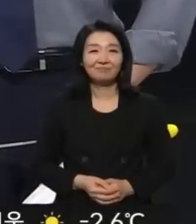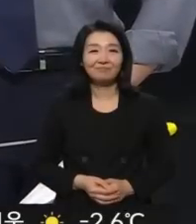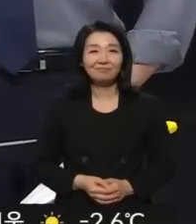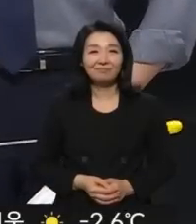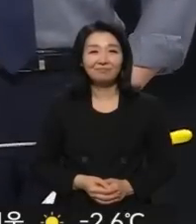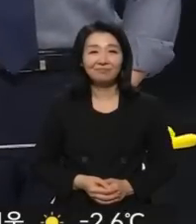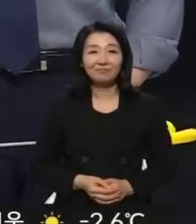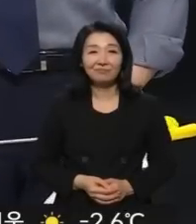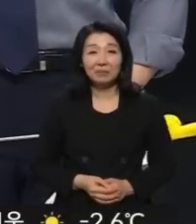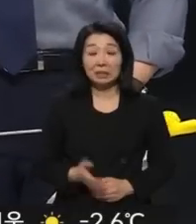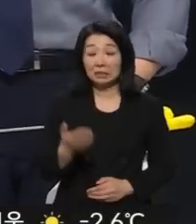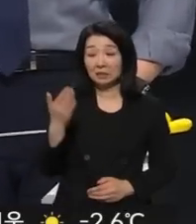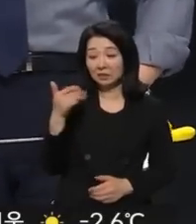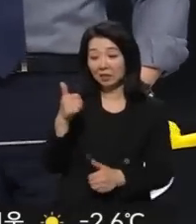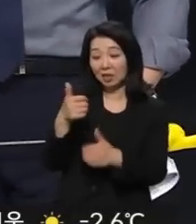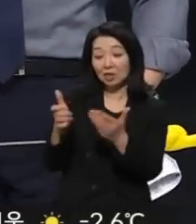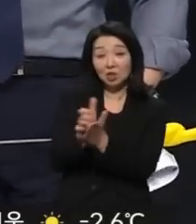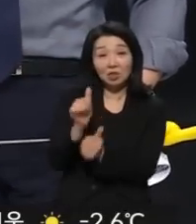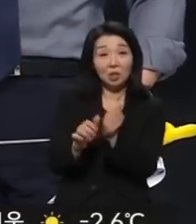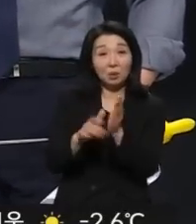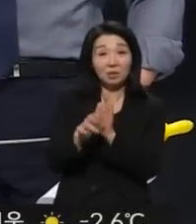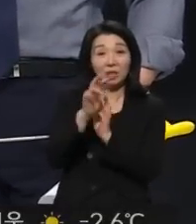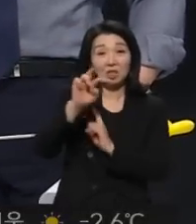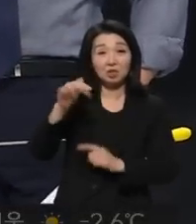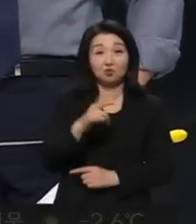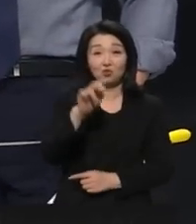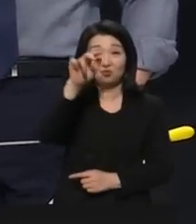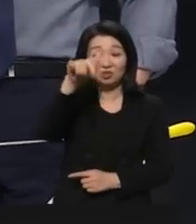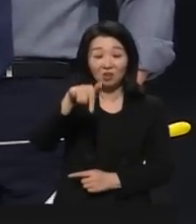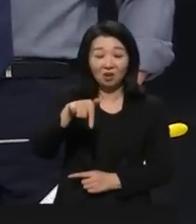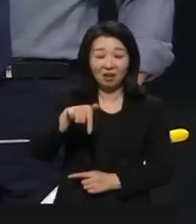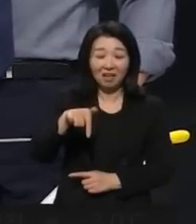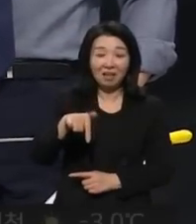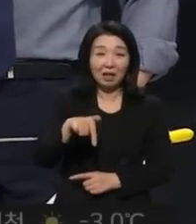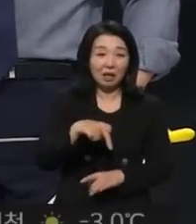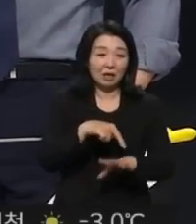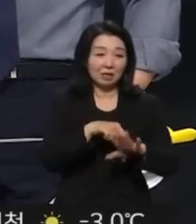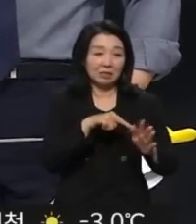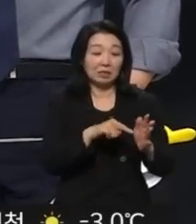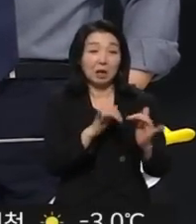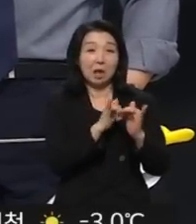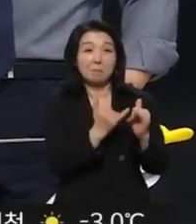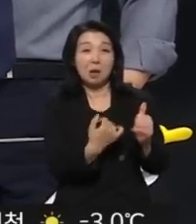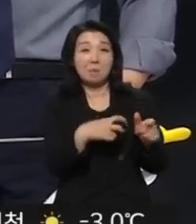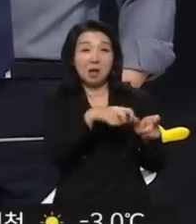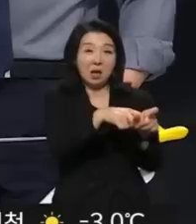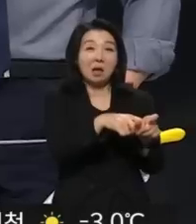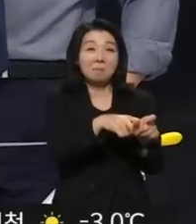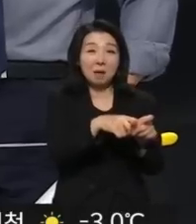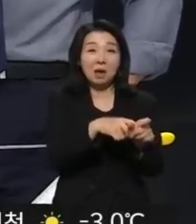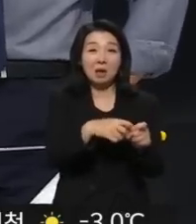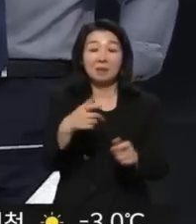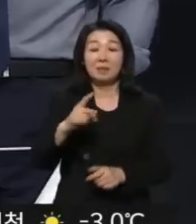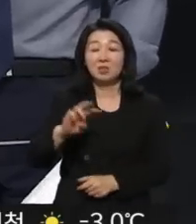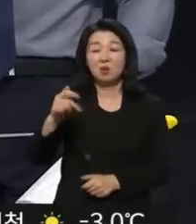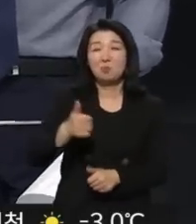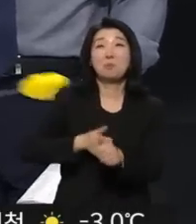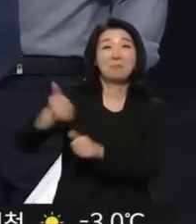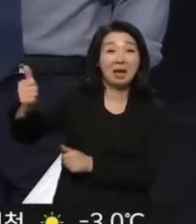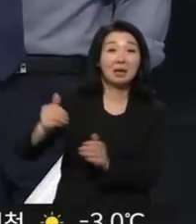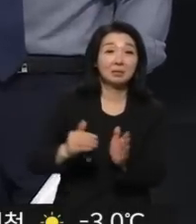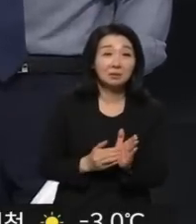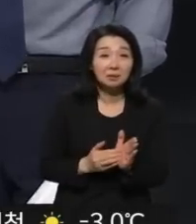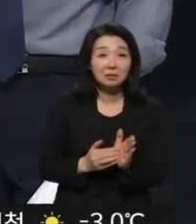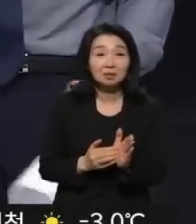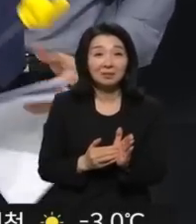지난 전당대회에서 이준석 전 대표는 이 민심을 등에 업고 나경원 저출산 고령사위원회 부위원장을 눌렀죠.